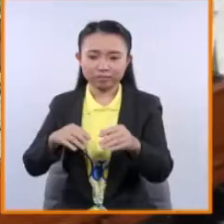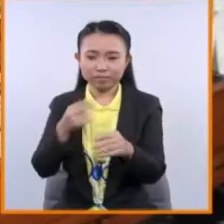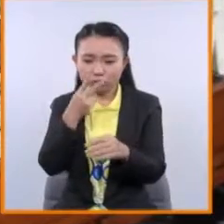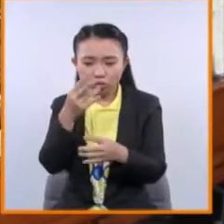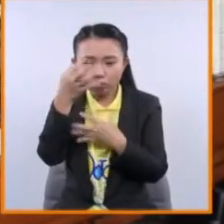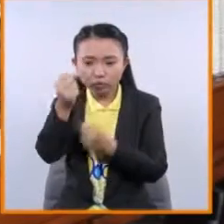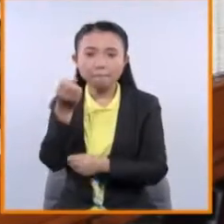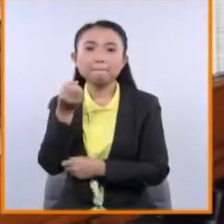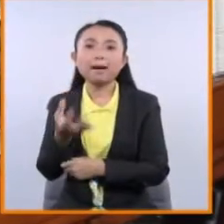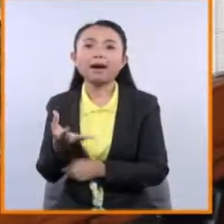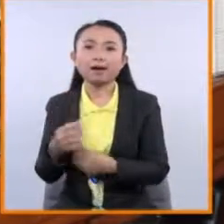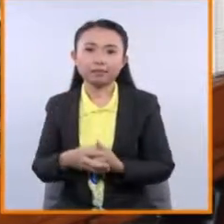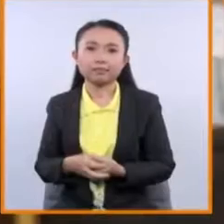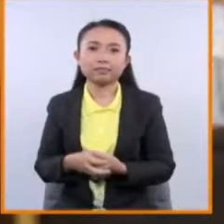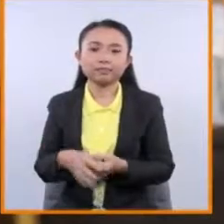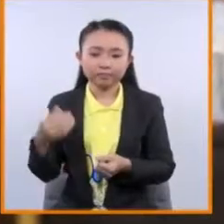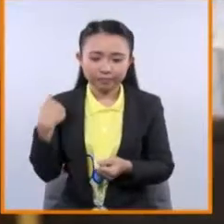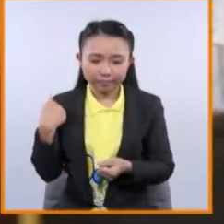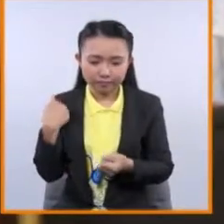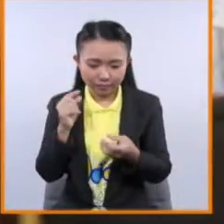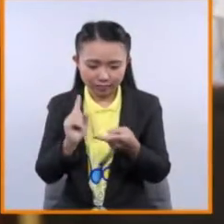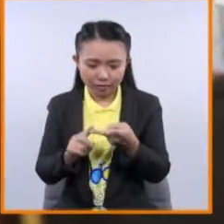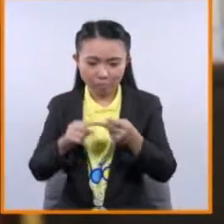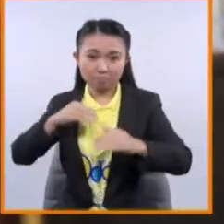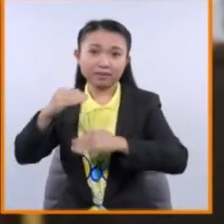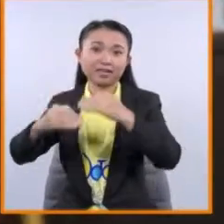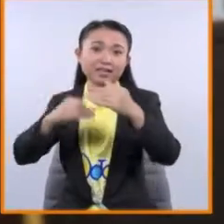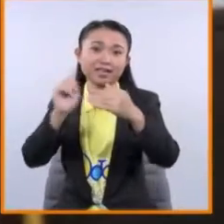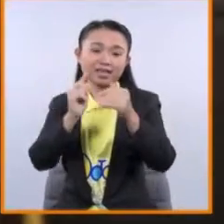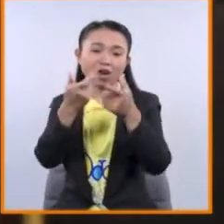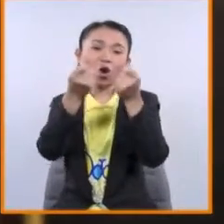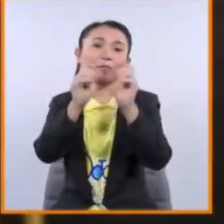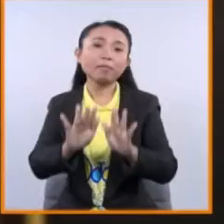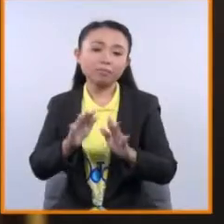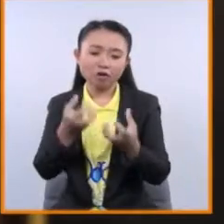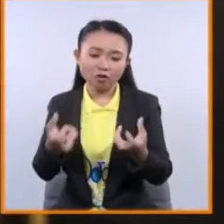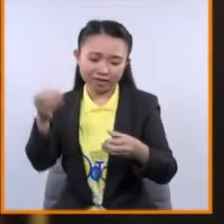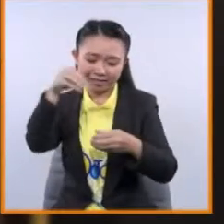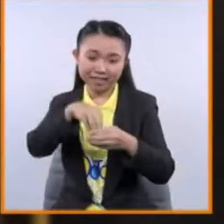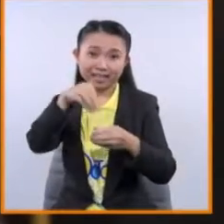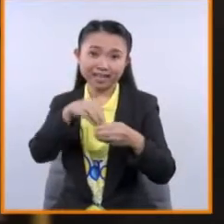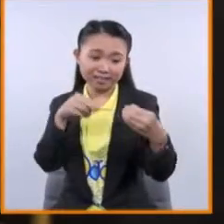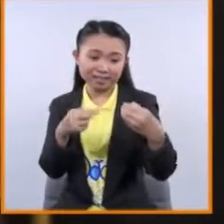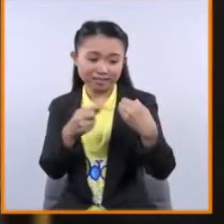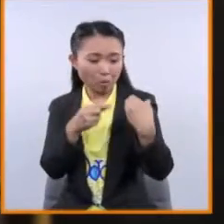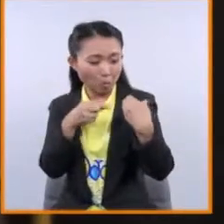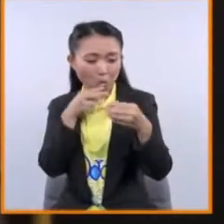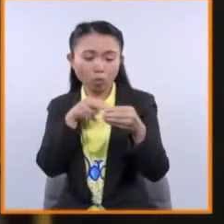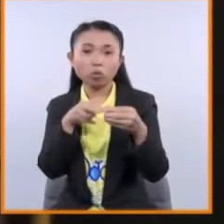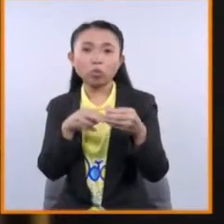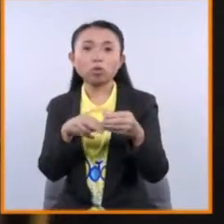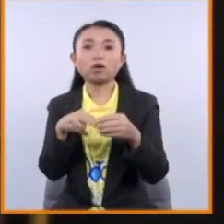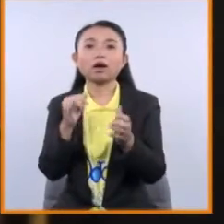นแล้วก็เรามีการพัฒนารูปแบบบรรจุภัณฑ์เพื่อให้สามารถเล่าเรื่องที่เราอยากจะสื่อสารได้ม